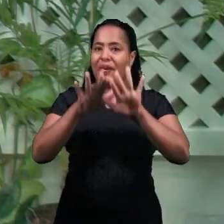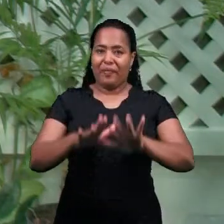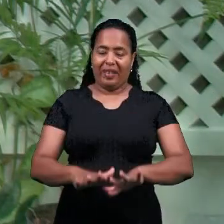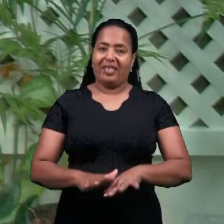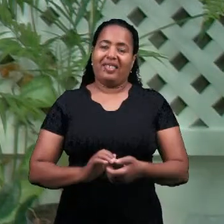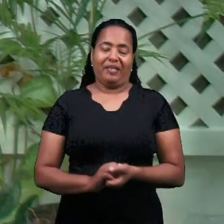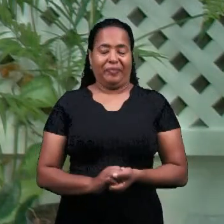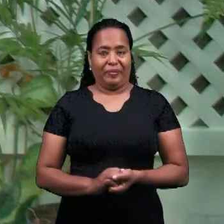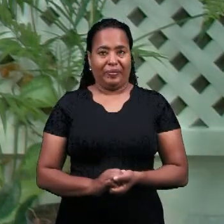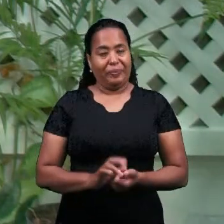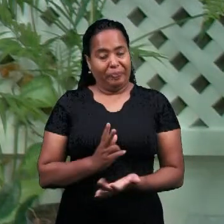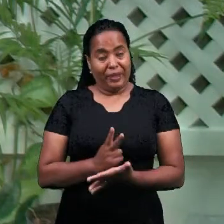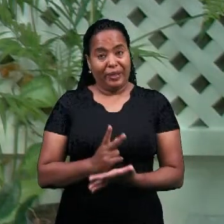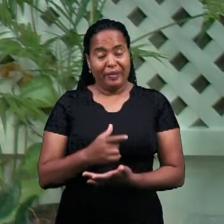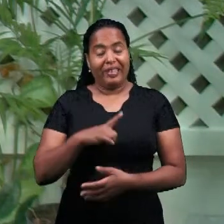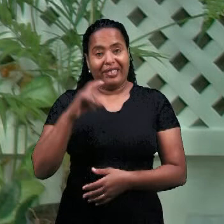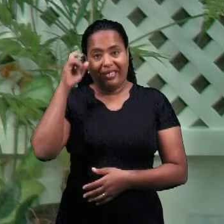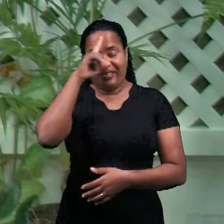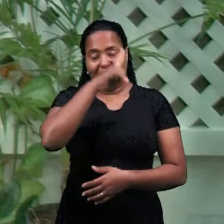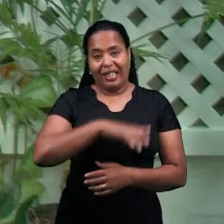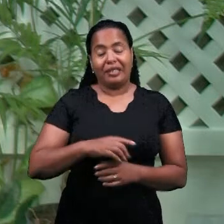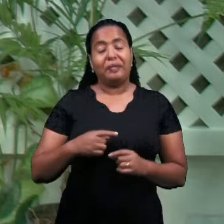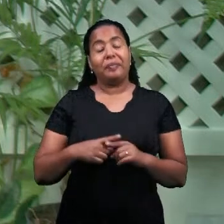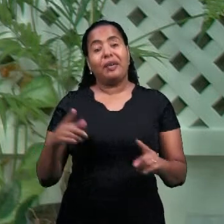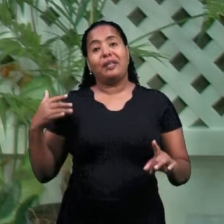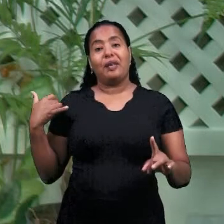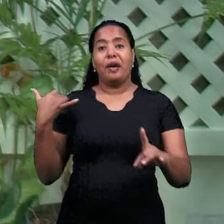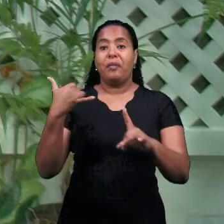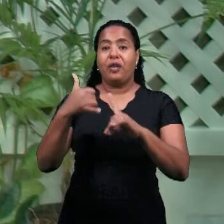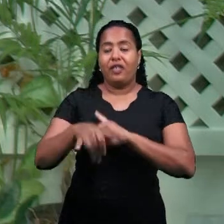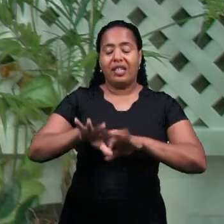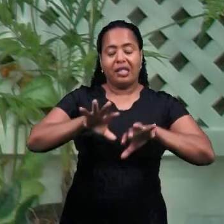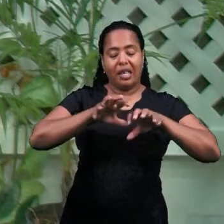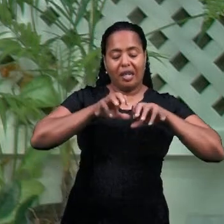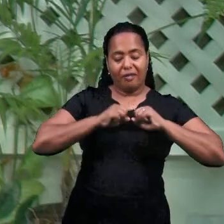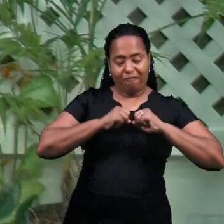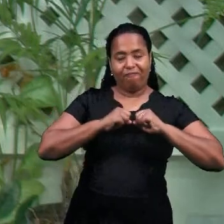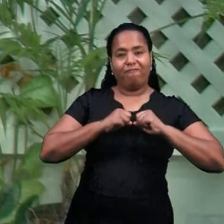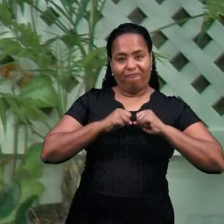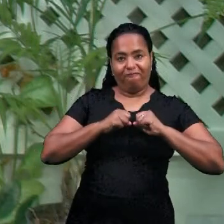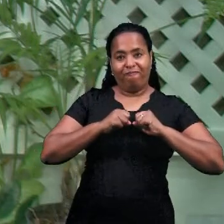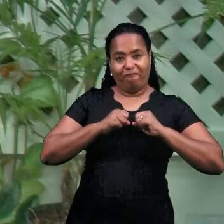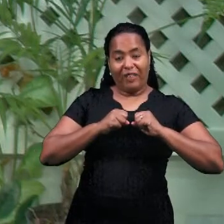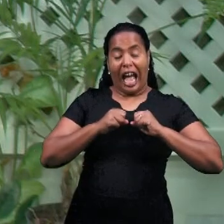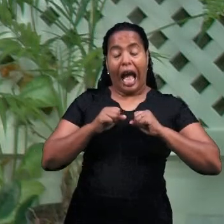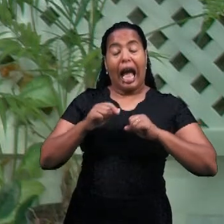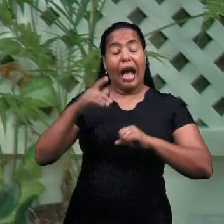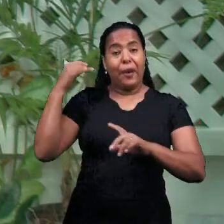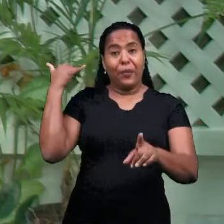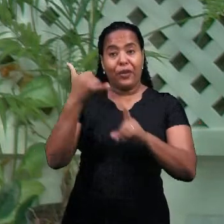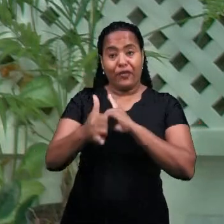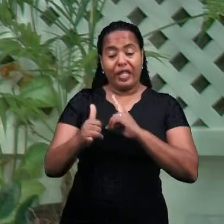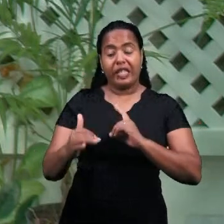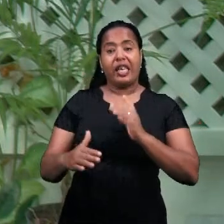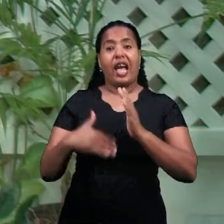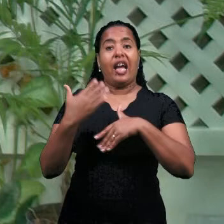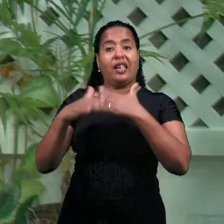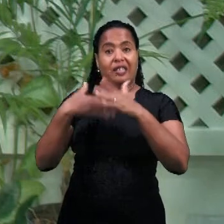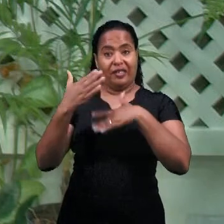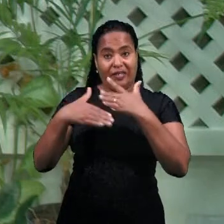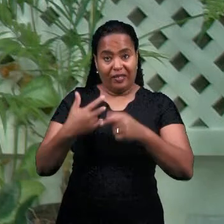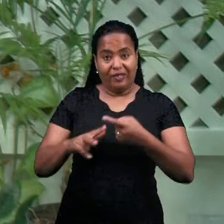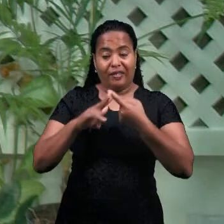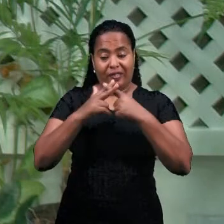les difficultés, mais la prophétie, elle édifie, exhorte et console. Allons ici, on va